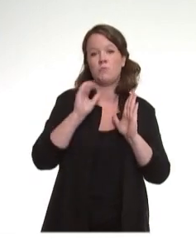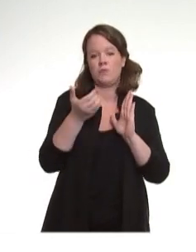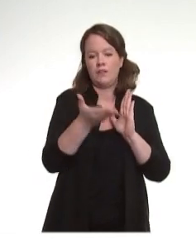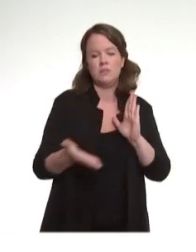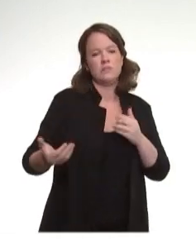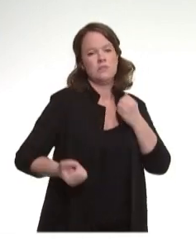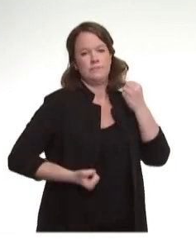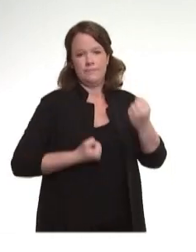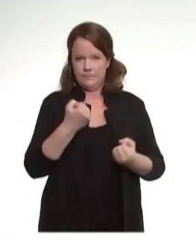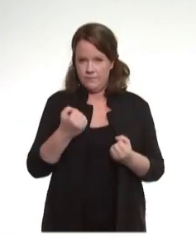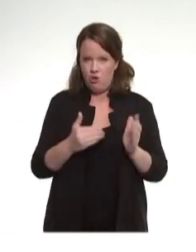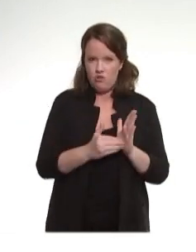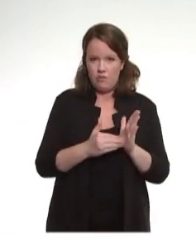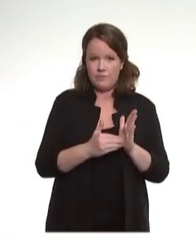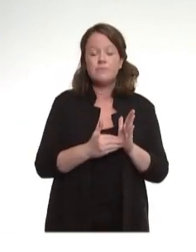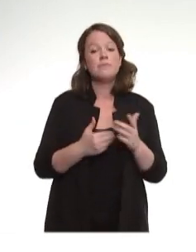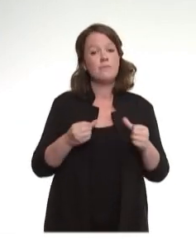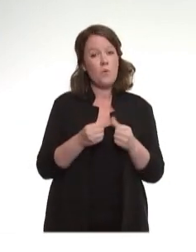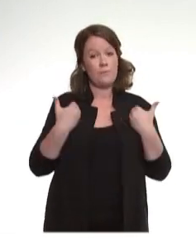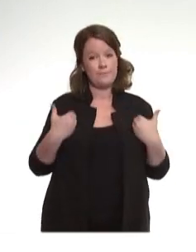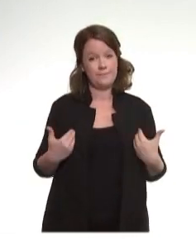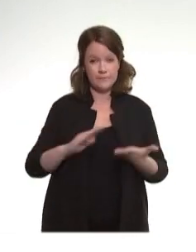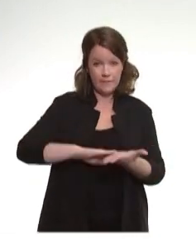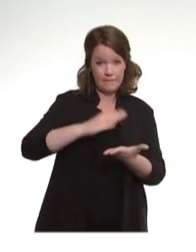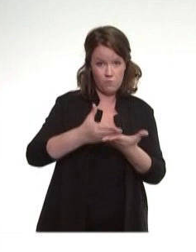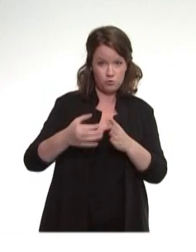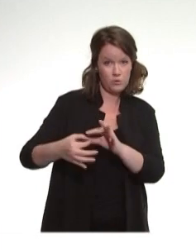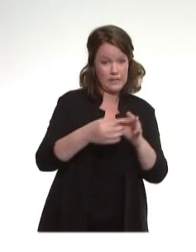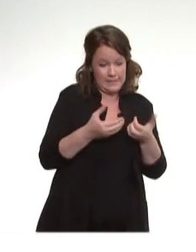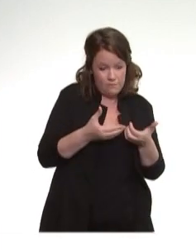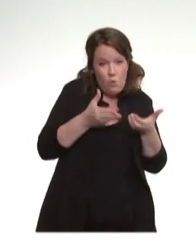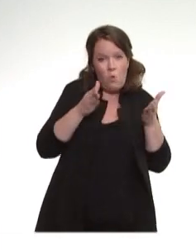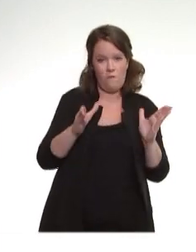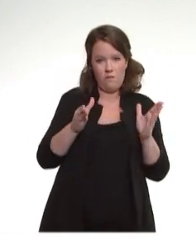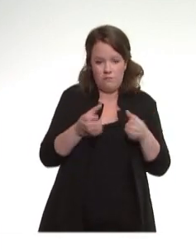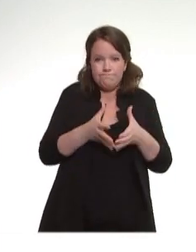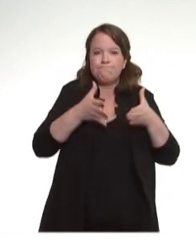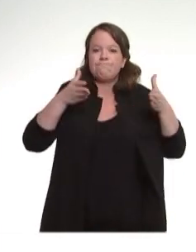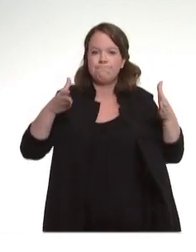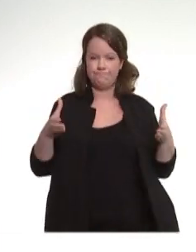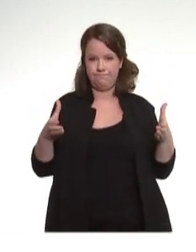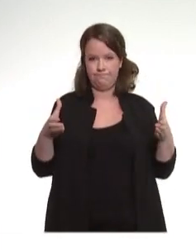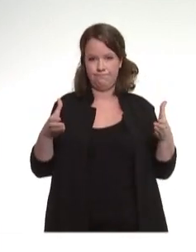et de renforcer le fonds de solidarité ce fonds de solidarité comme vous le savez